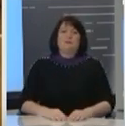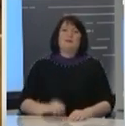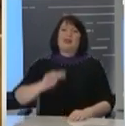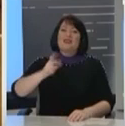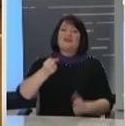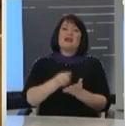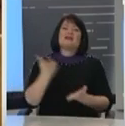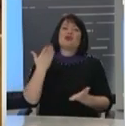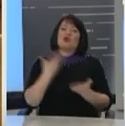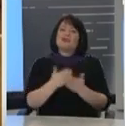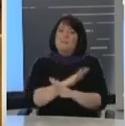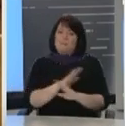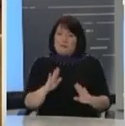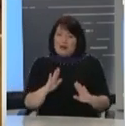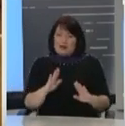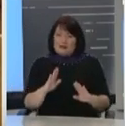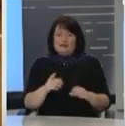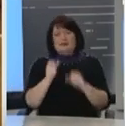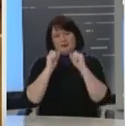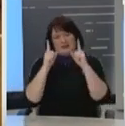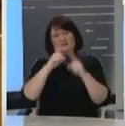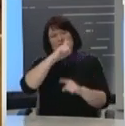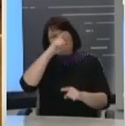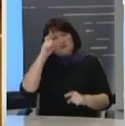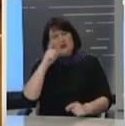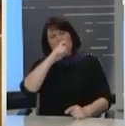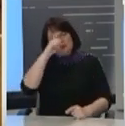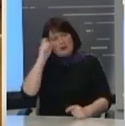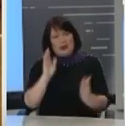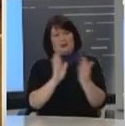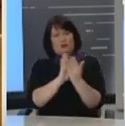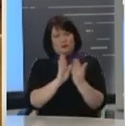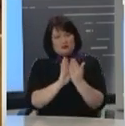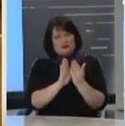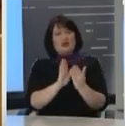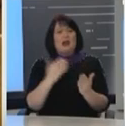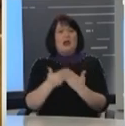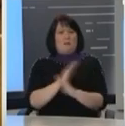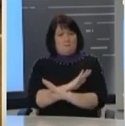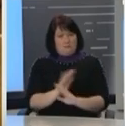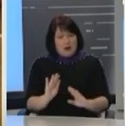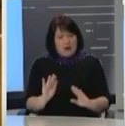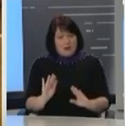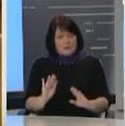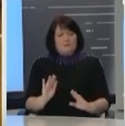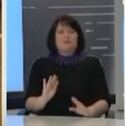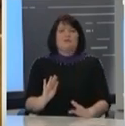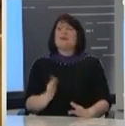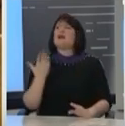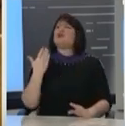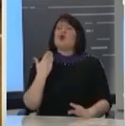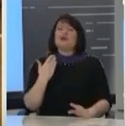δεύτερη αξιολόγηση, παρά τις πρωτοφανείς δυσκολίες αυτής της αξιολόγησης, και έκλεισε τότε